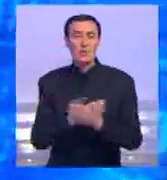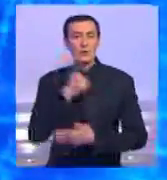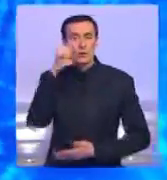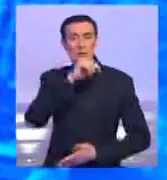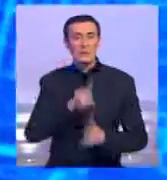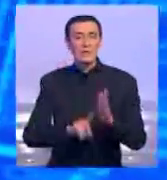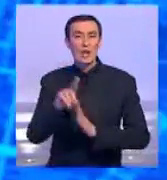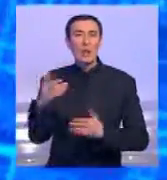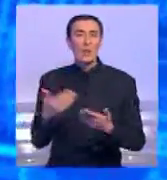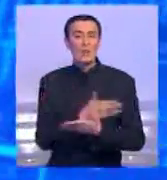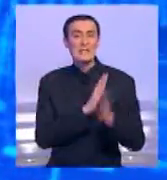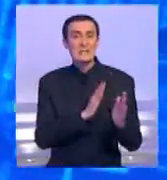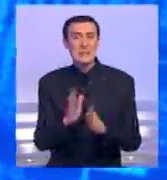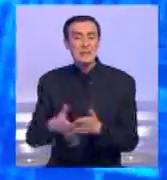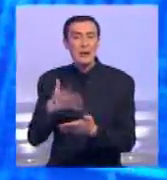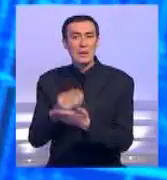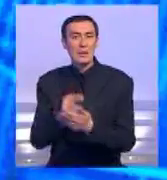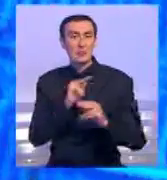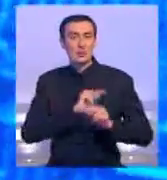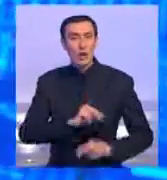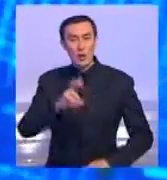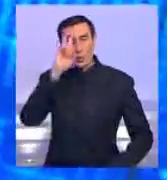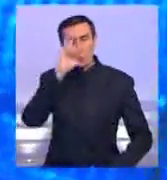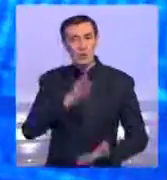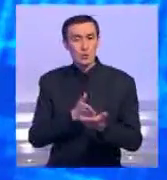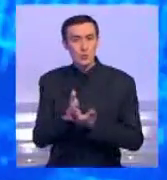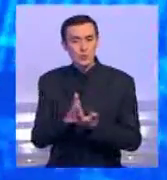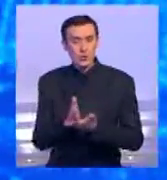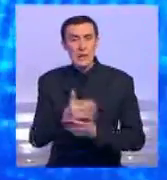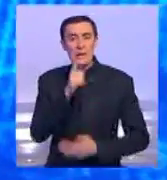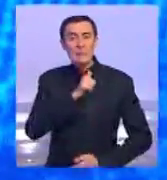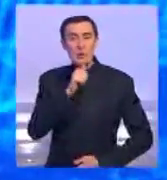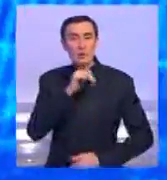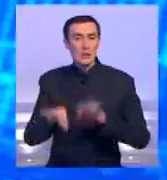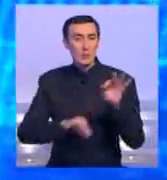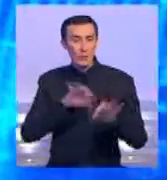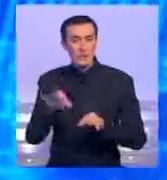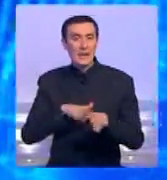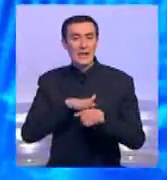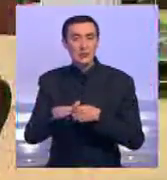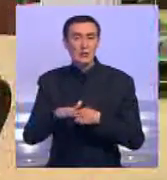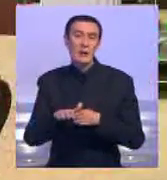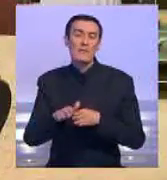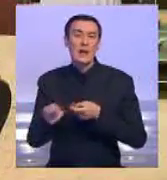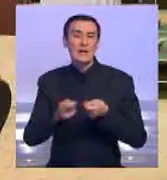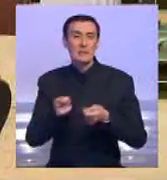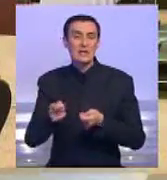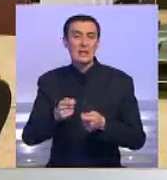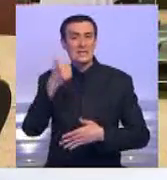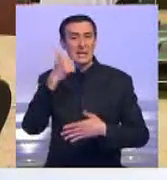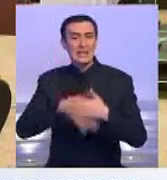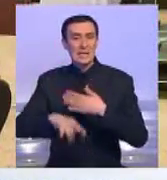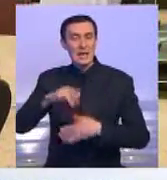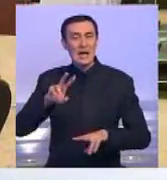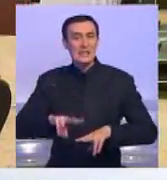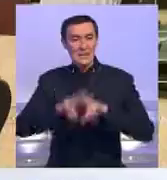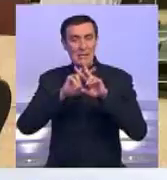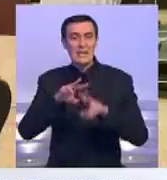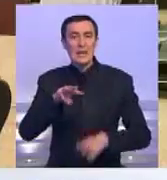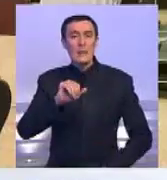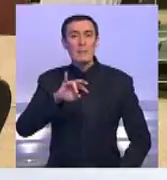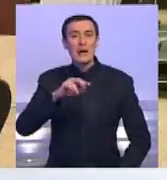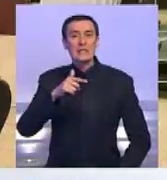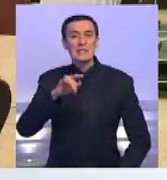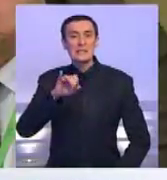года внедрена новая система оплаты труда государственных служащих. Пилотный проект пока реализуют в акиматах столицы и Мангистауской области,